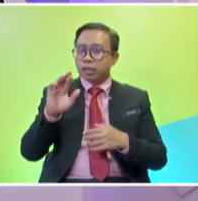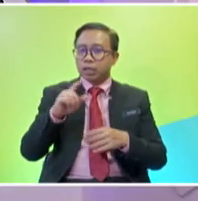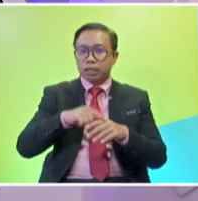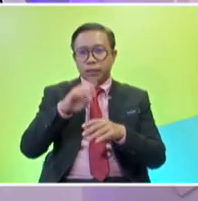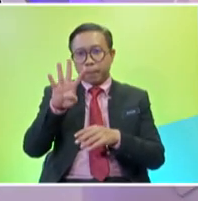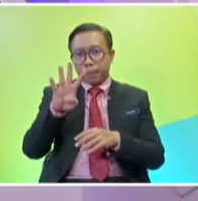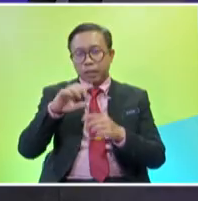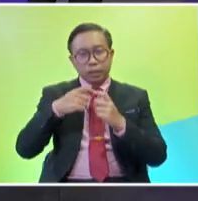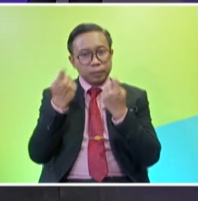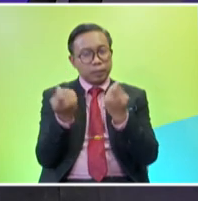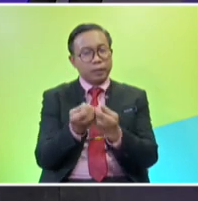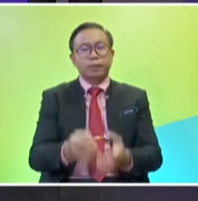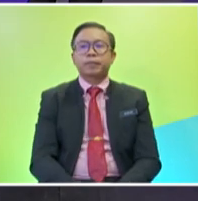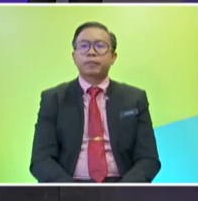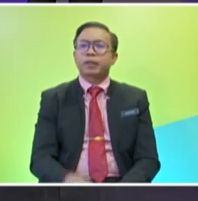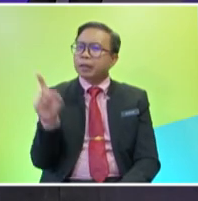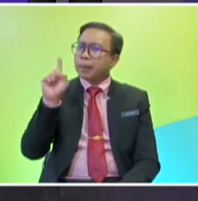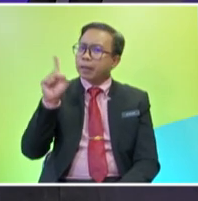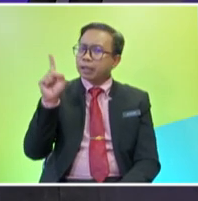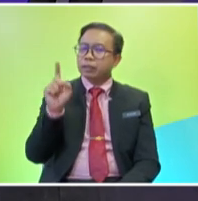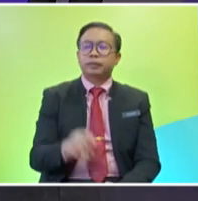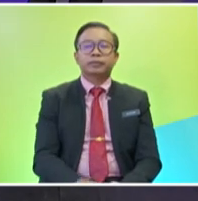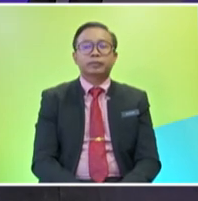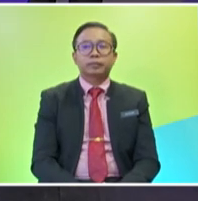Irfan empat kawasan Indonesia